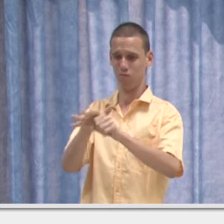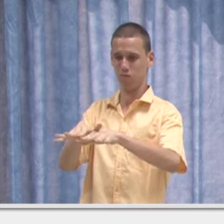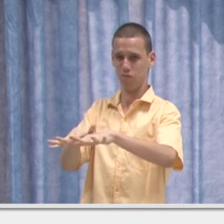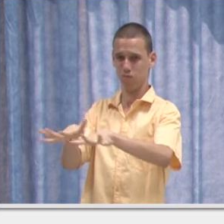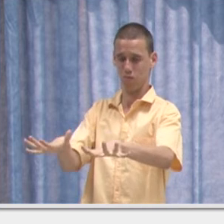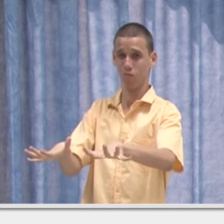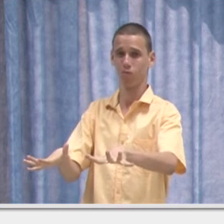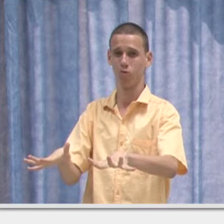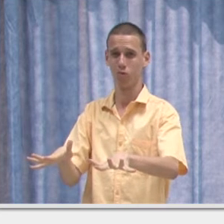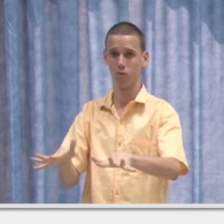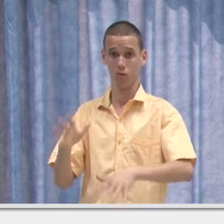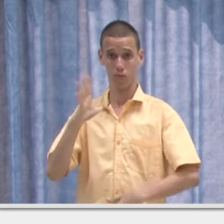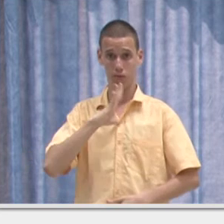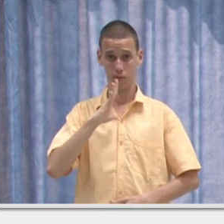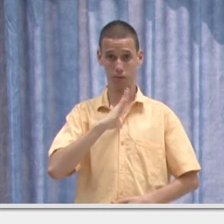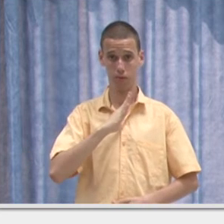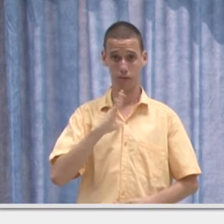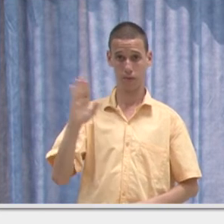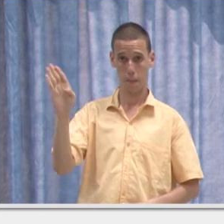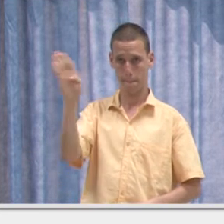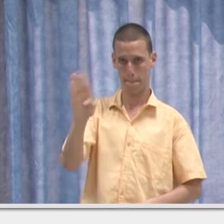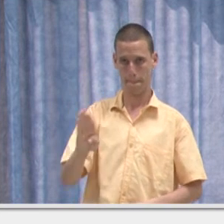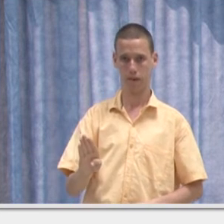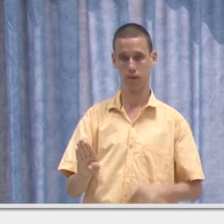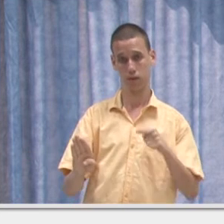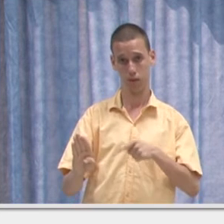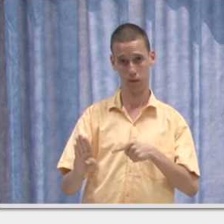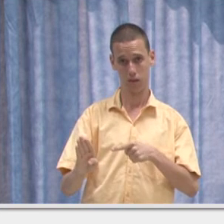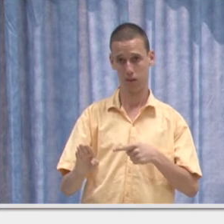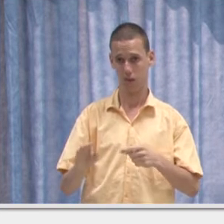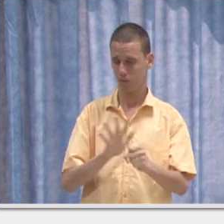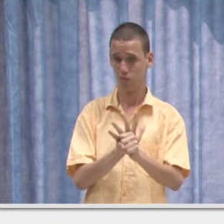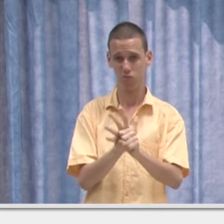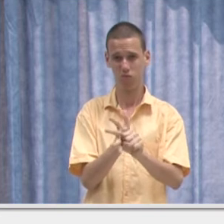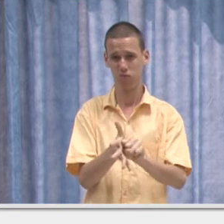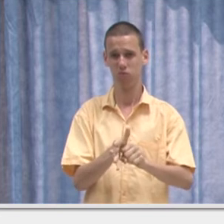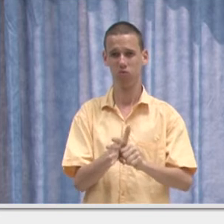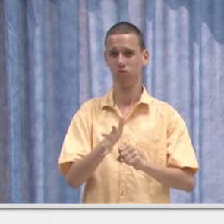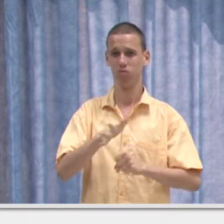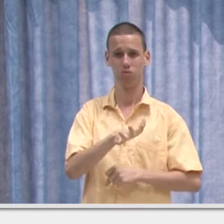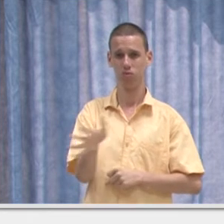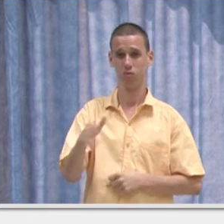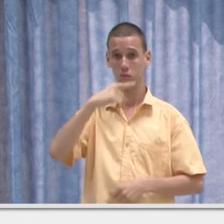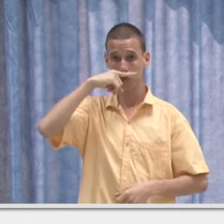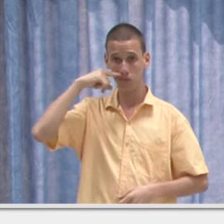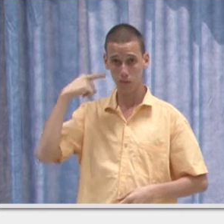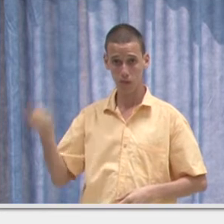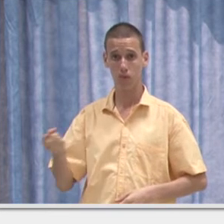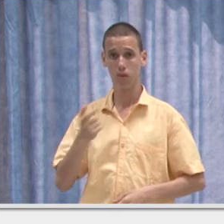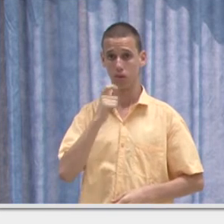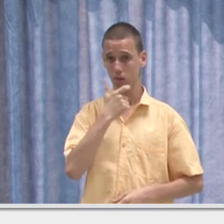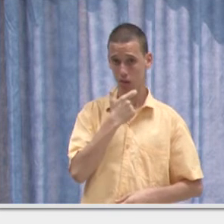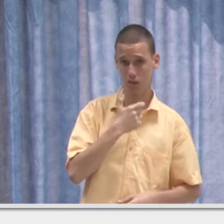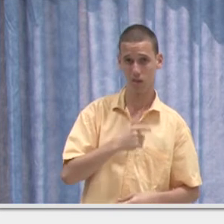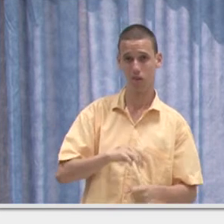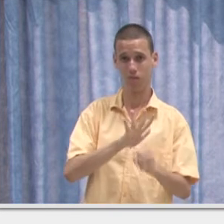Brésil, il peut flamber. La Russie, l'Angleterre, il y a un endroit qui peut accélérer. Par contre, il